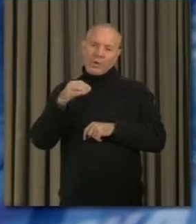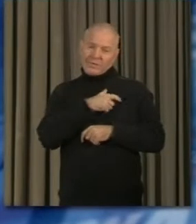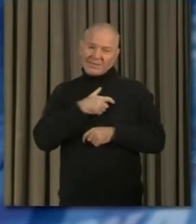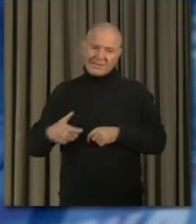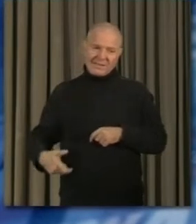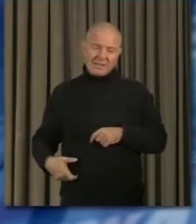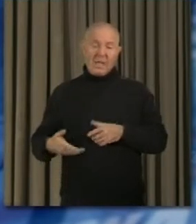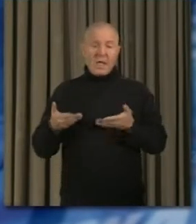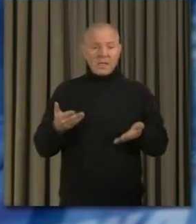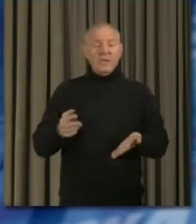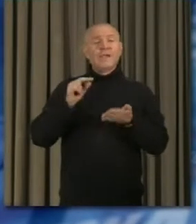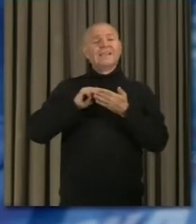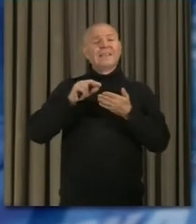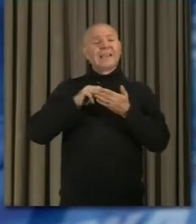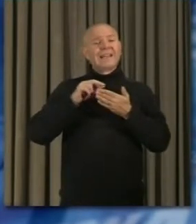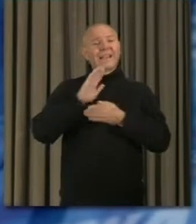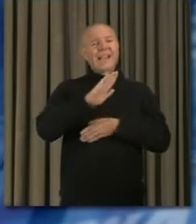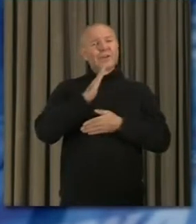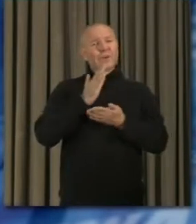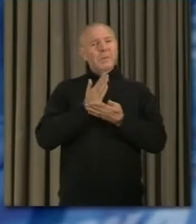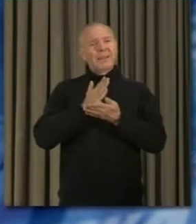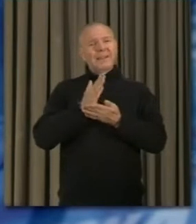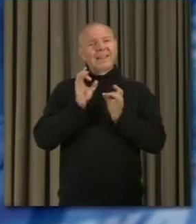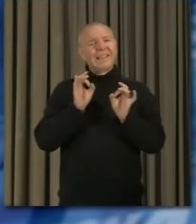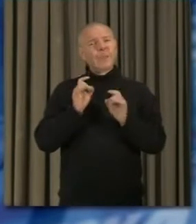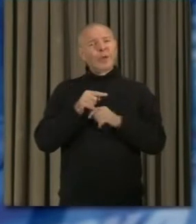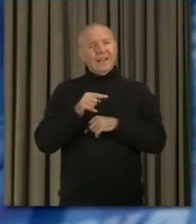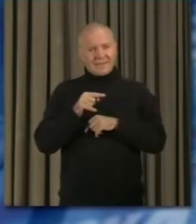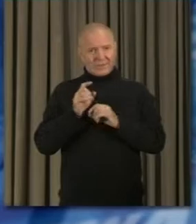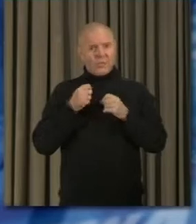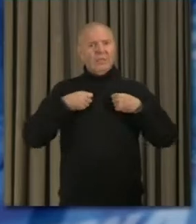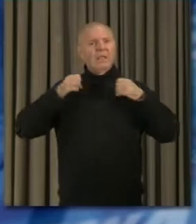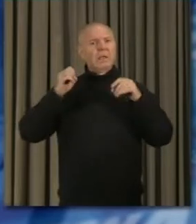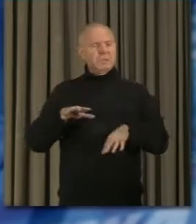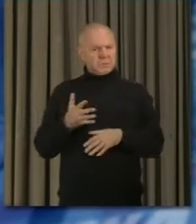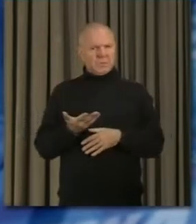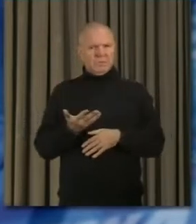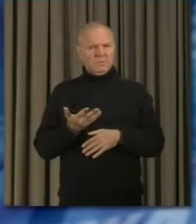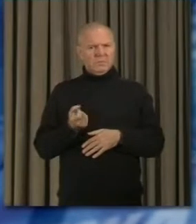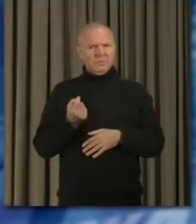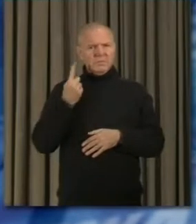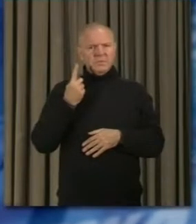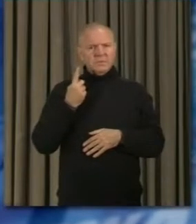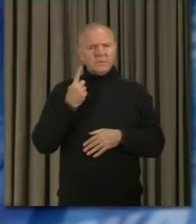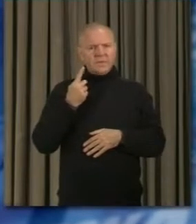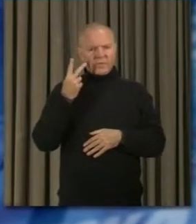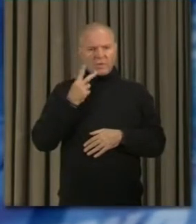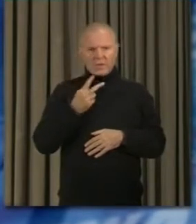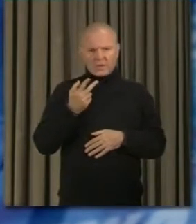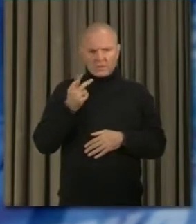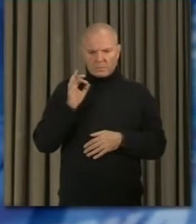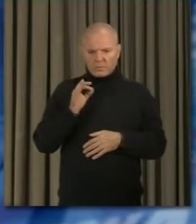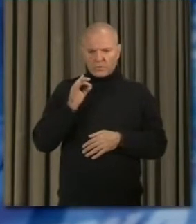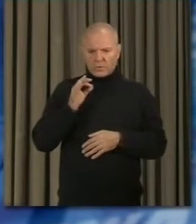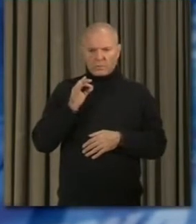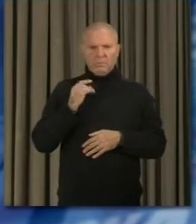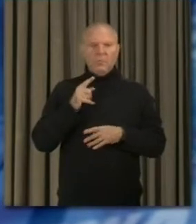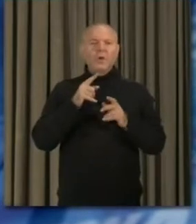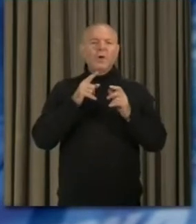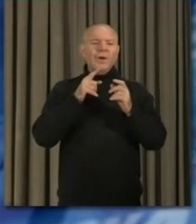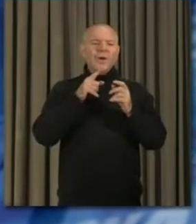dimissioni del segretario cittadino dei Democratici, Alessandro Buzio. Queste dimissioni in massa, dice Matella, sono solo l'ultimo capitolo del progressivo